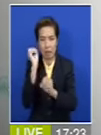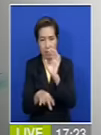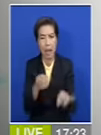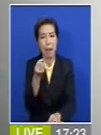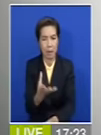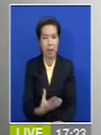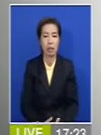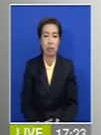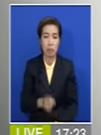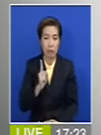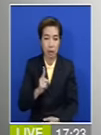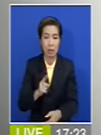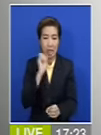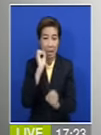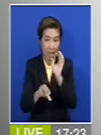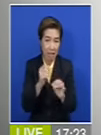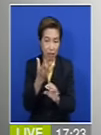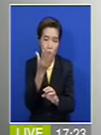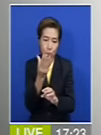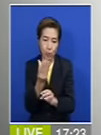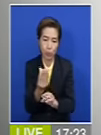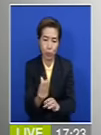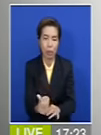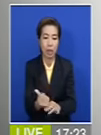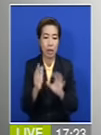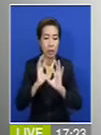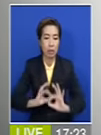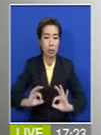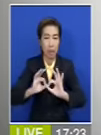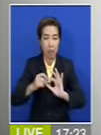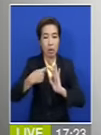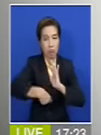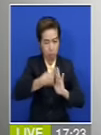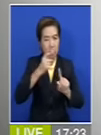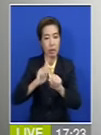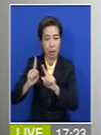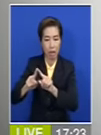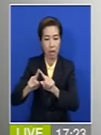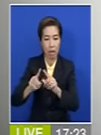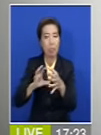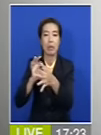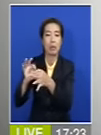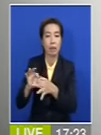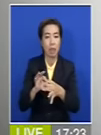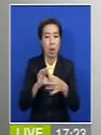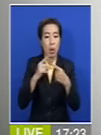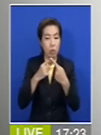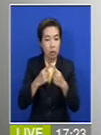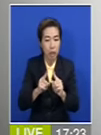งๆมันจะลดลงไปเรื่อยๆด้วยสภาวะปัจจัยต่างๆที่มันประกอบต่างๆแต่